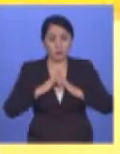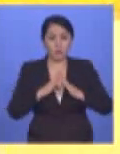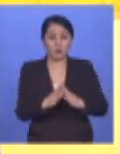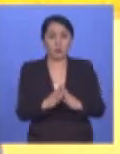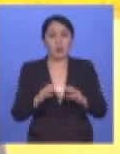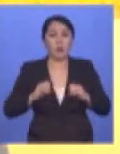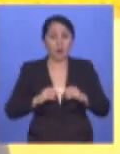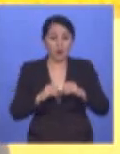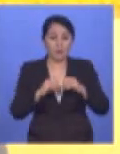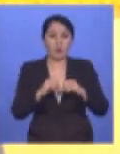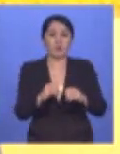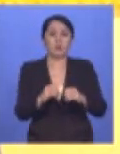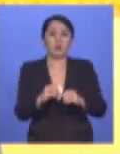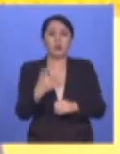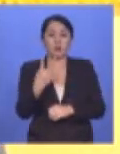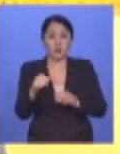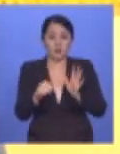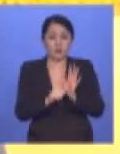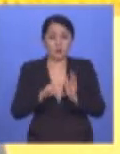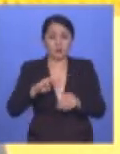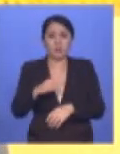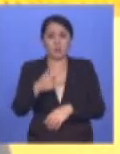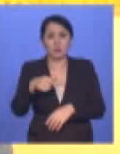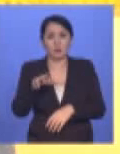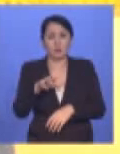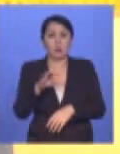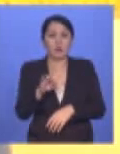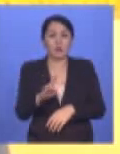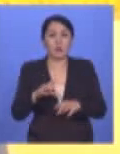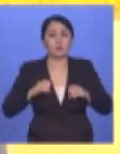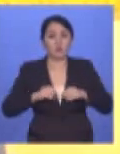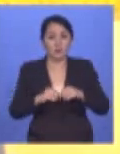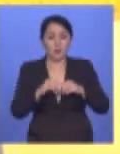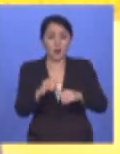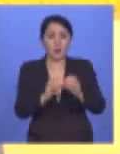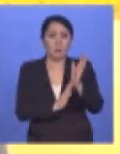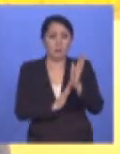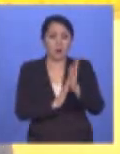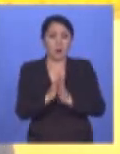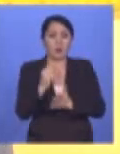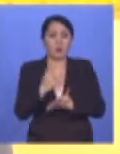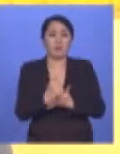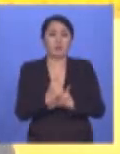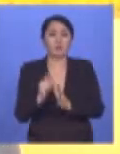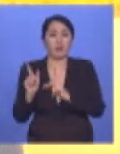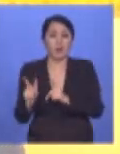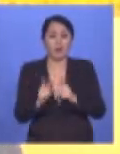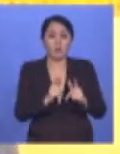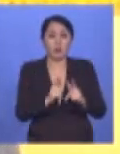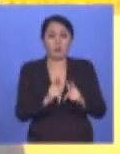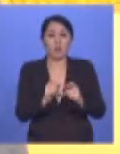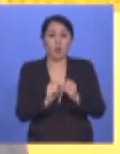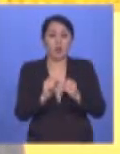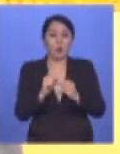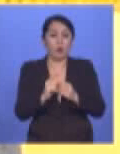тұқым септік. Тағы бір бөлігіне 36 000 дана қияр тұқымын отырғыздық. Көшет өсіп қалды. Оларды негізгі орынға көшіруге дайындалып жатырмыз. Ал